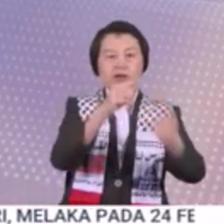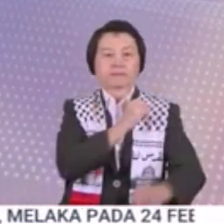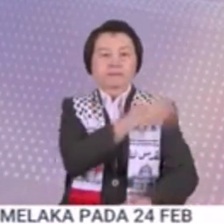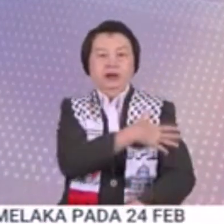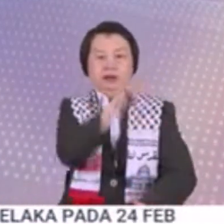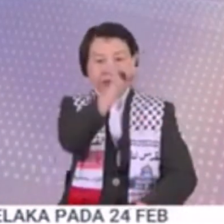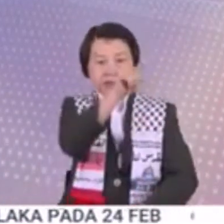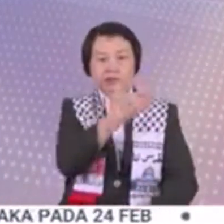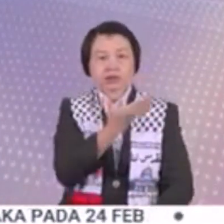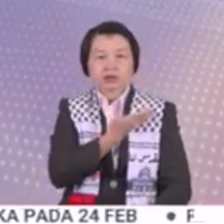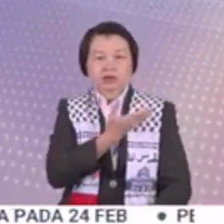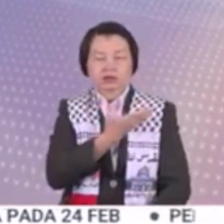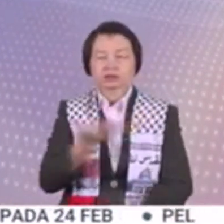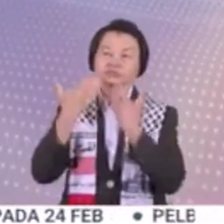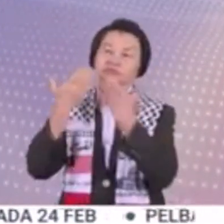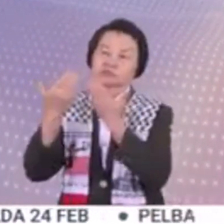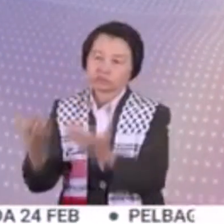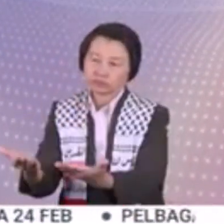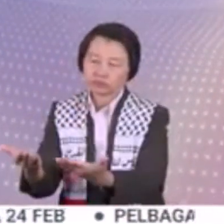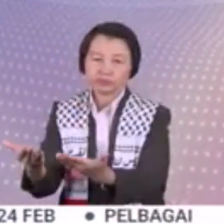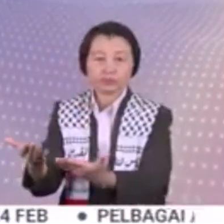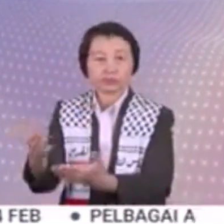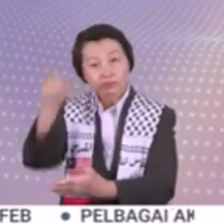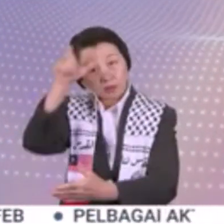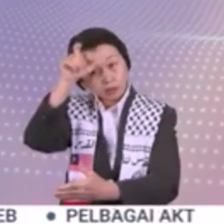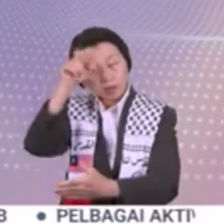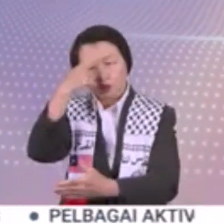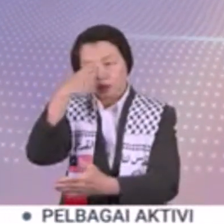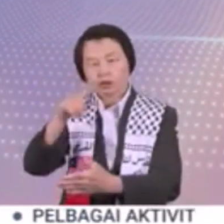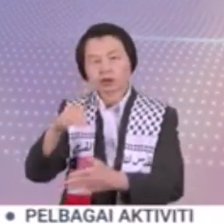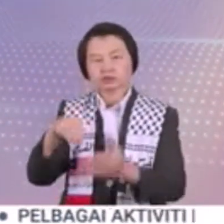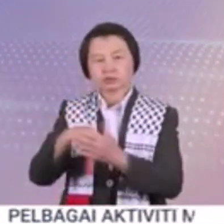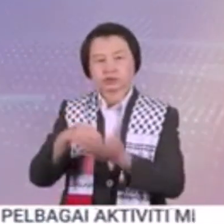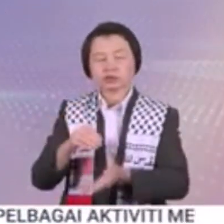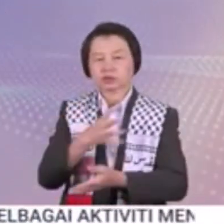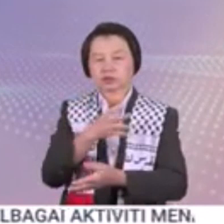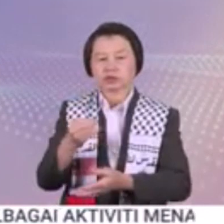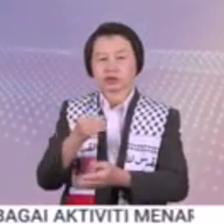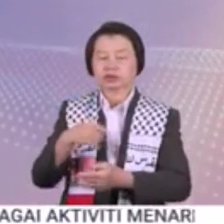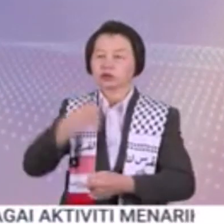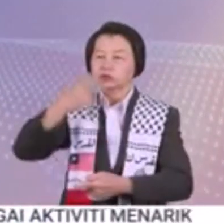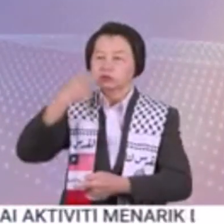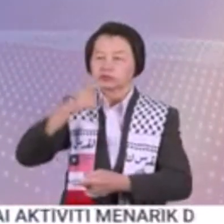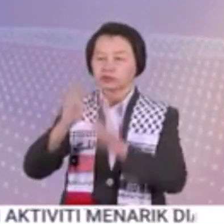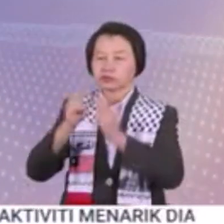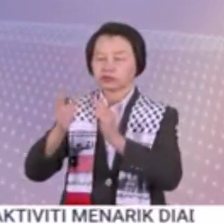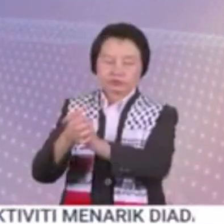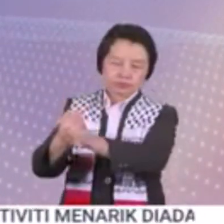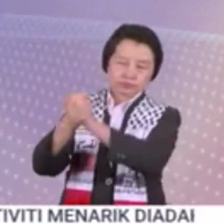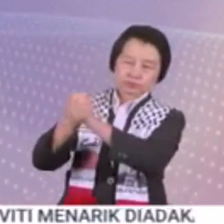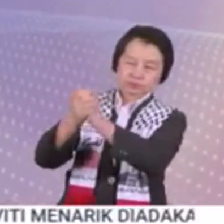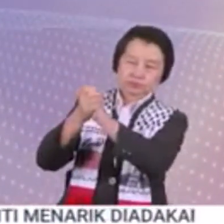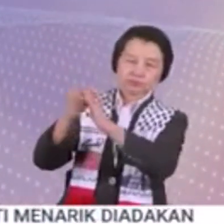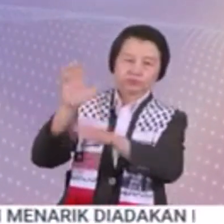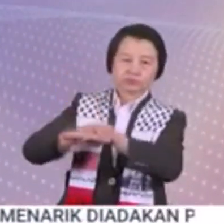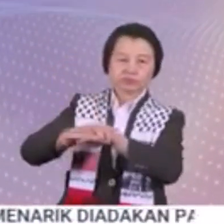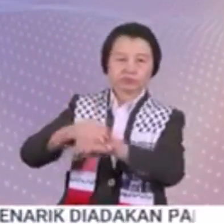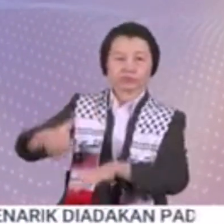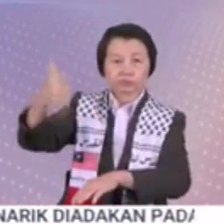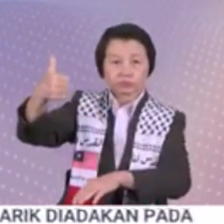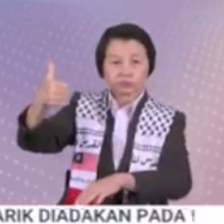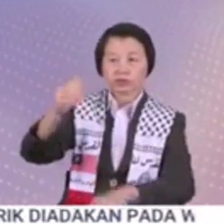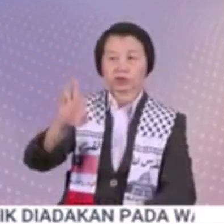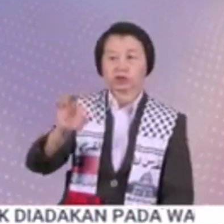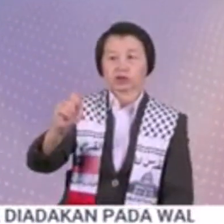di Gaza penghargaan dinyatakan Datuk Seri Anwar menerusi perban telefon Di samping menzahirkan ucapan tahniah atas kemenangan Abdul